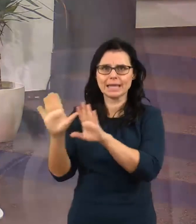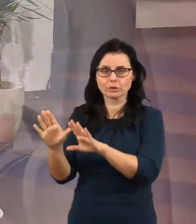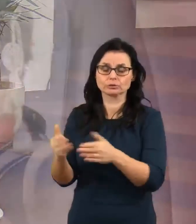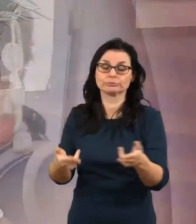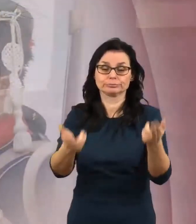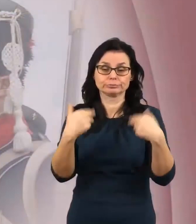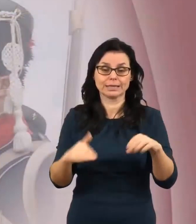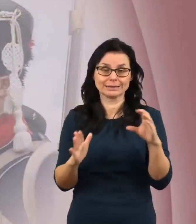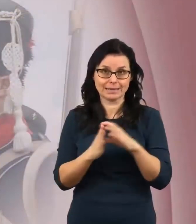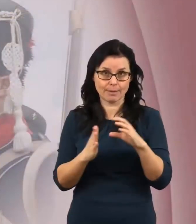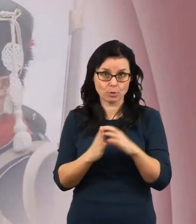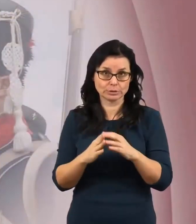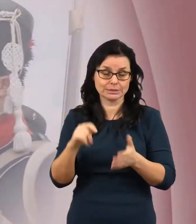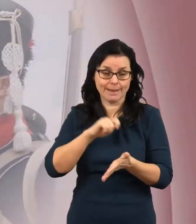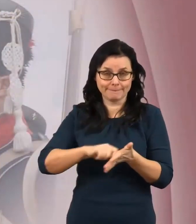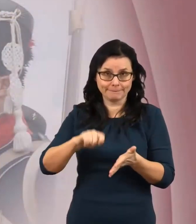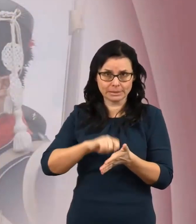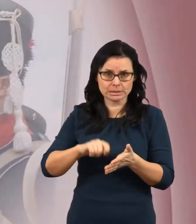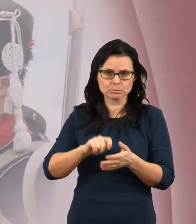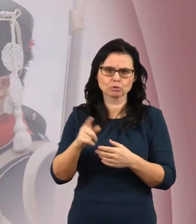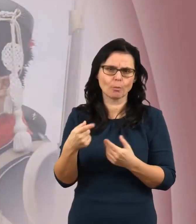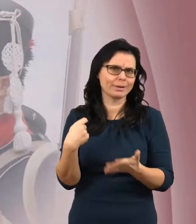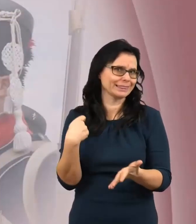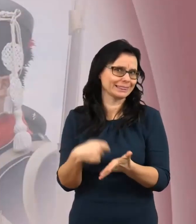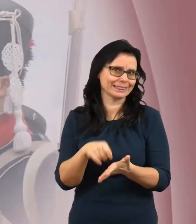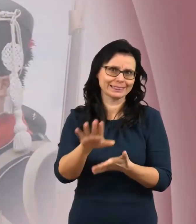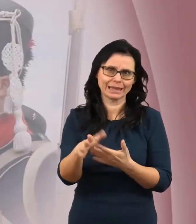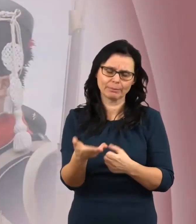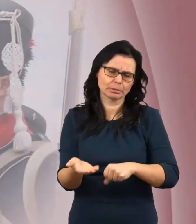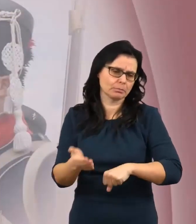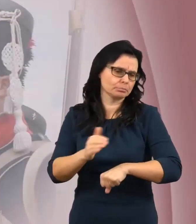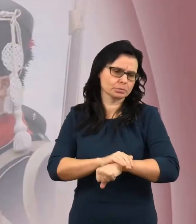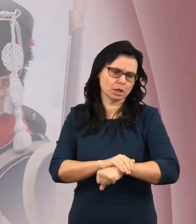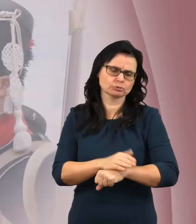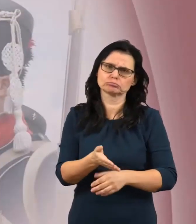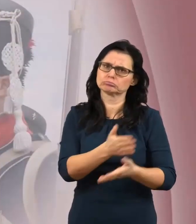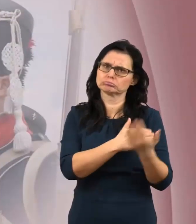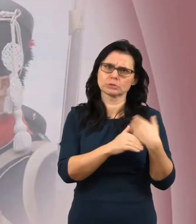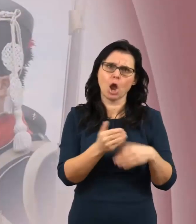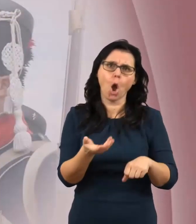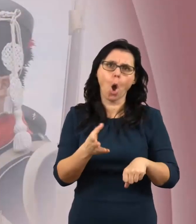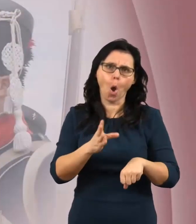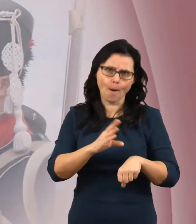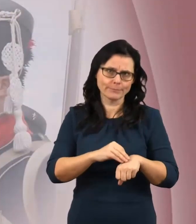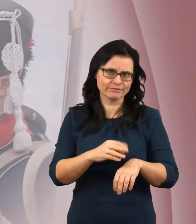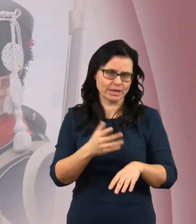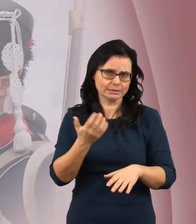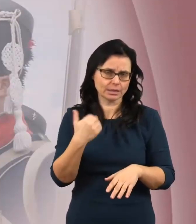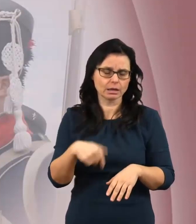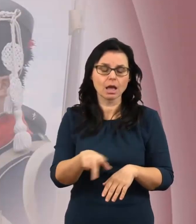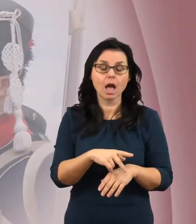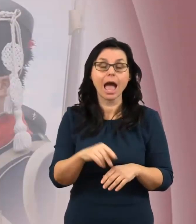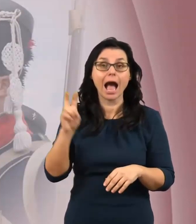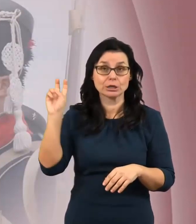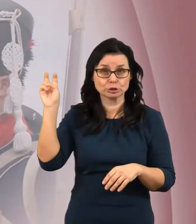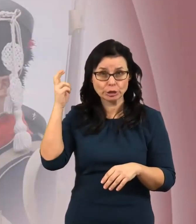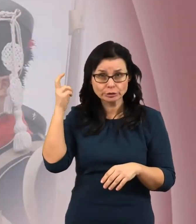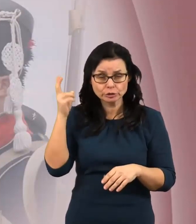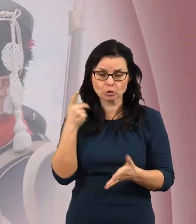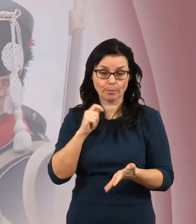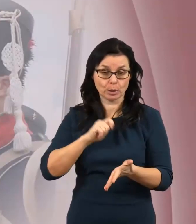písmo bylo písmo běžného tehdejšího obyvatelstva. No a řečtina byla